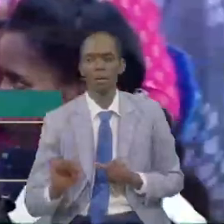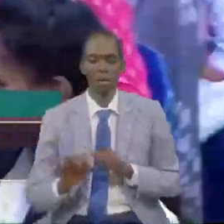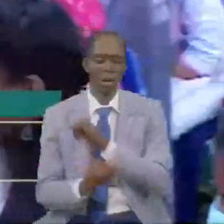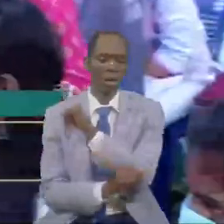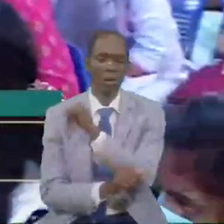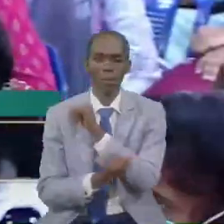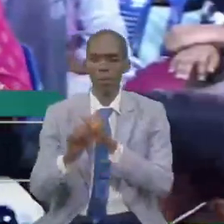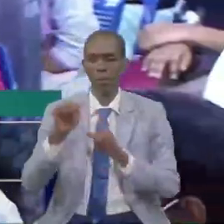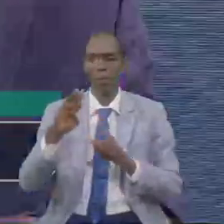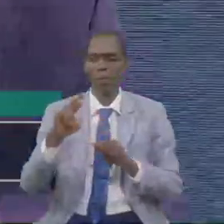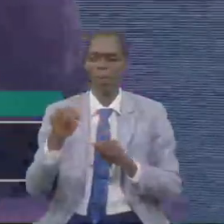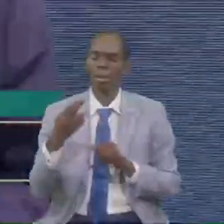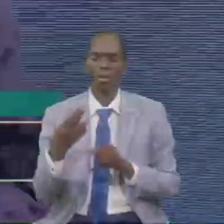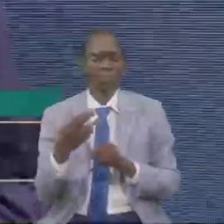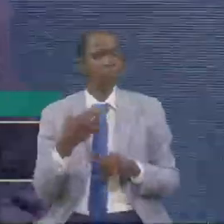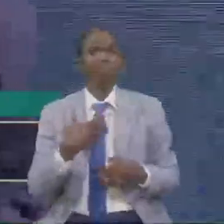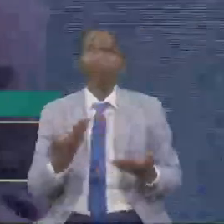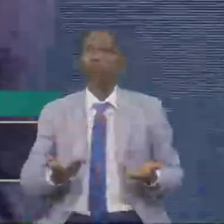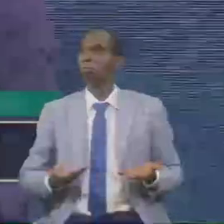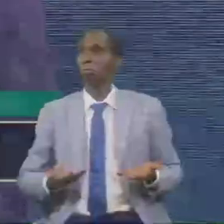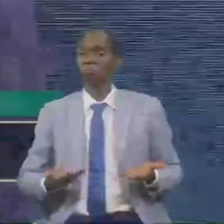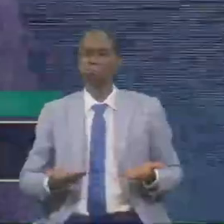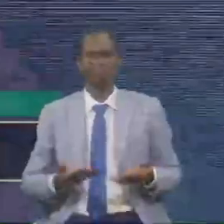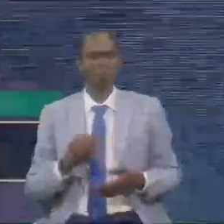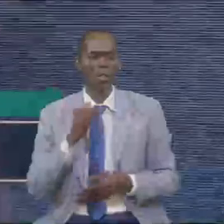Abraham, me voici.